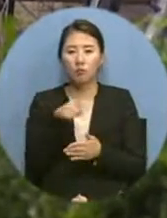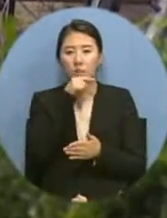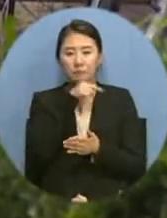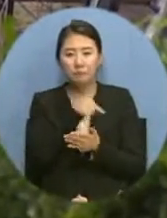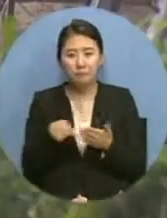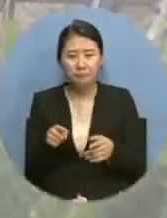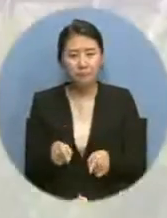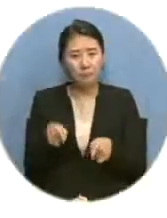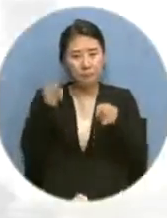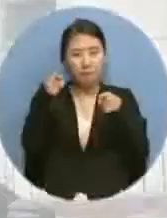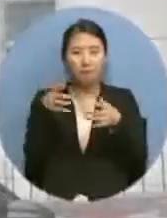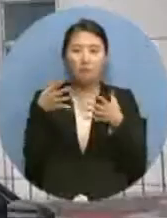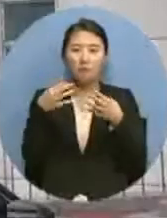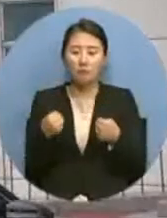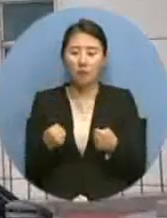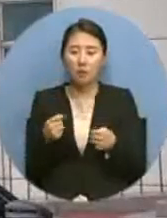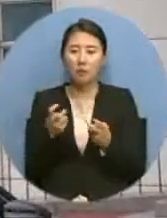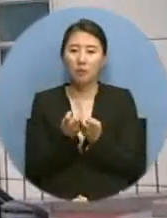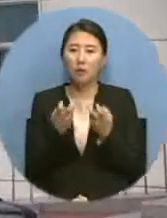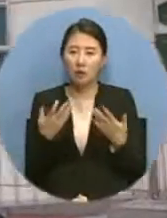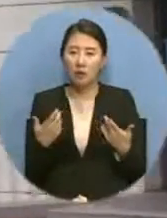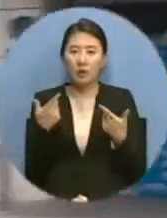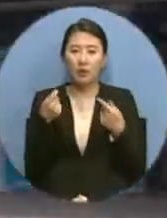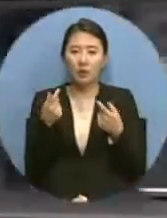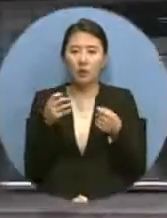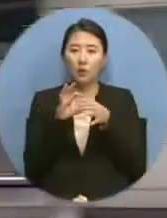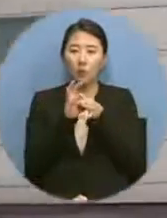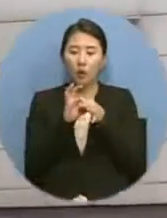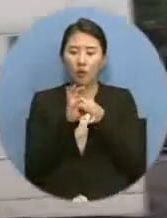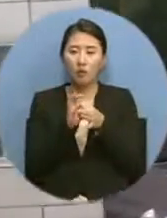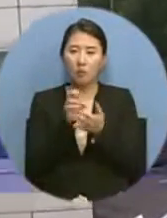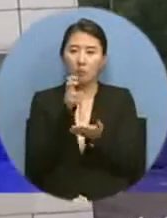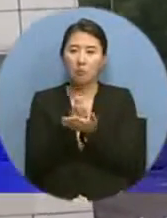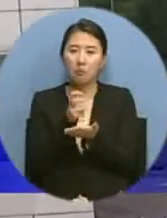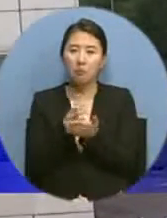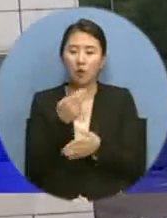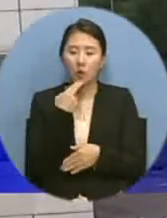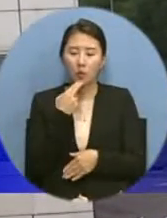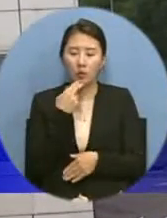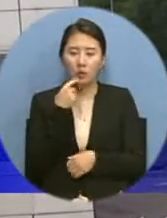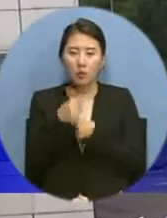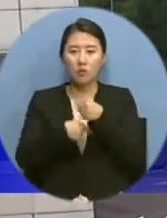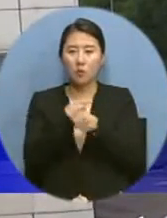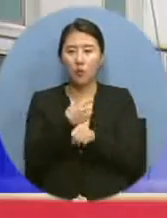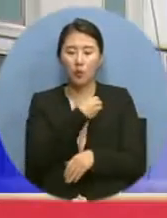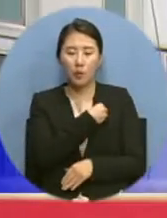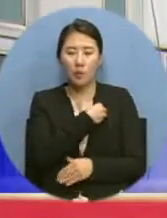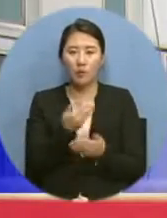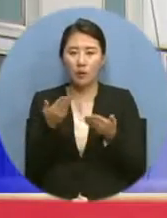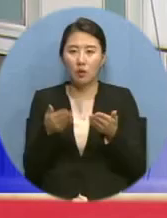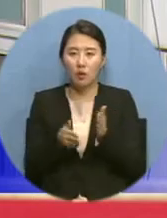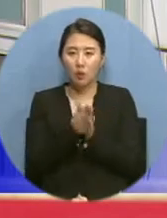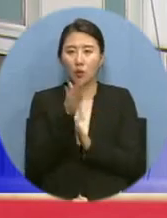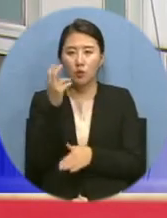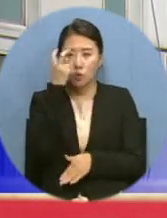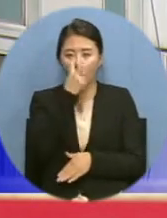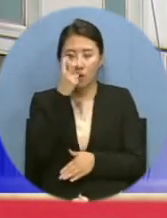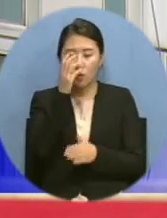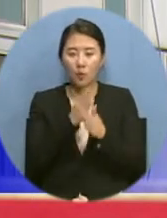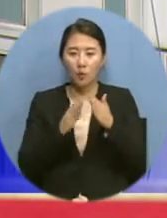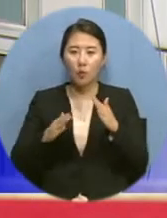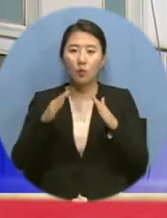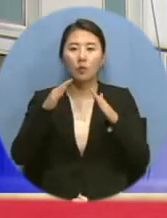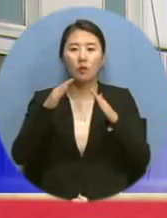수 없다는 입장입니다. 이처럼 관련 규정에 없는 연회비를 거뒀던 성동구 도시관리공단이 연회비